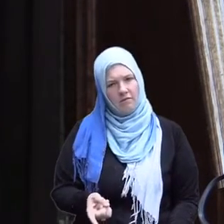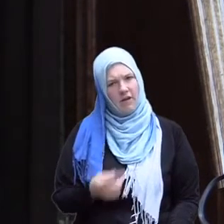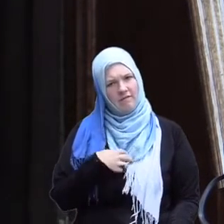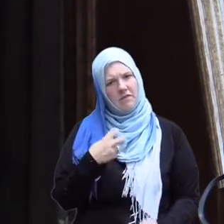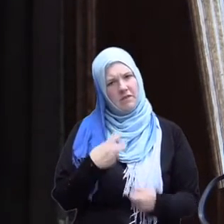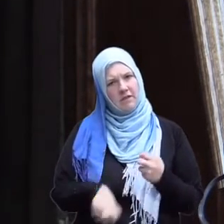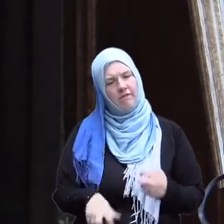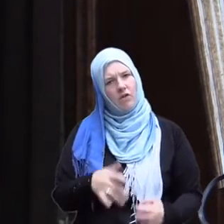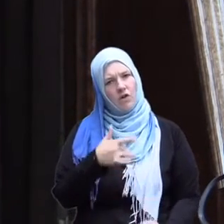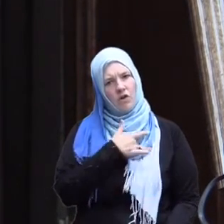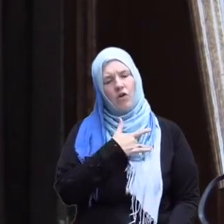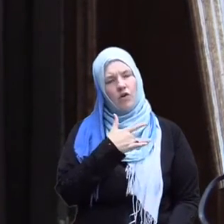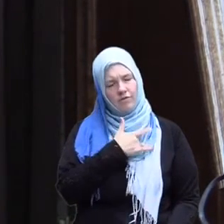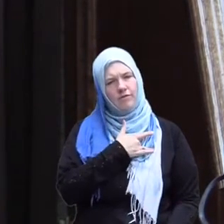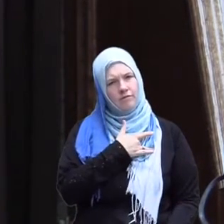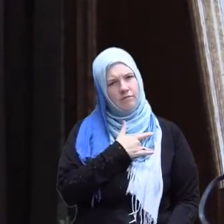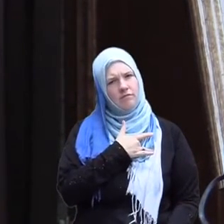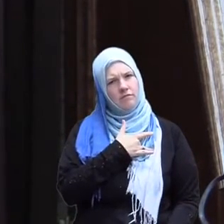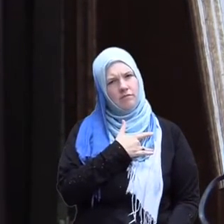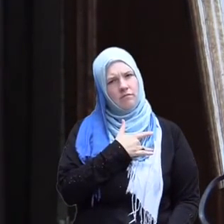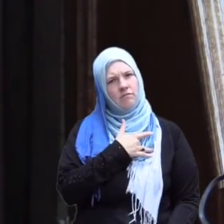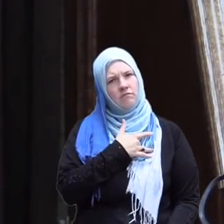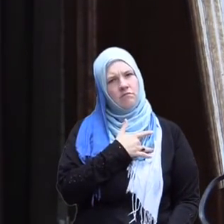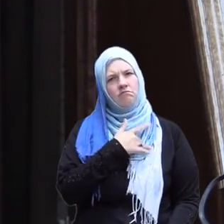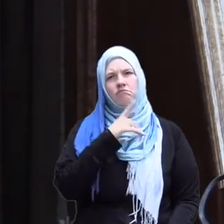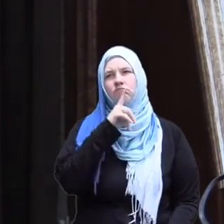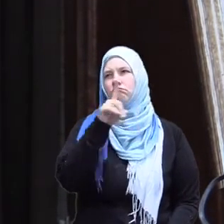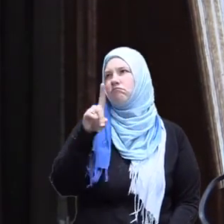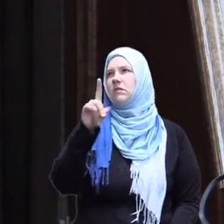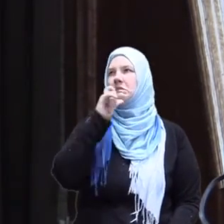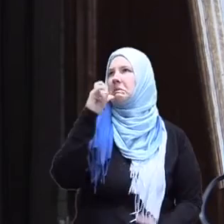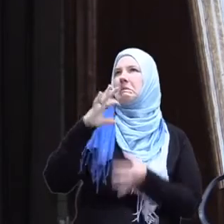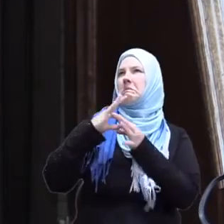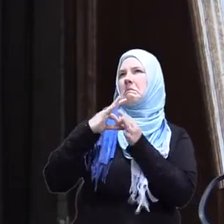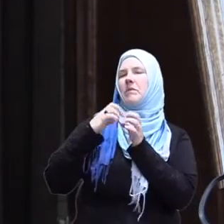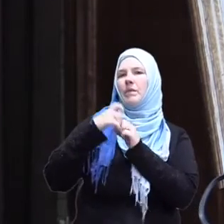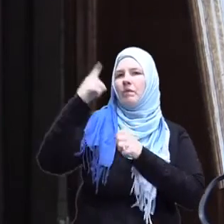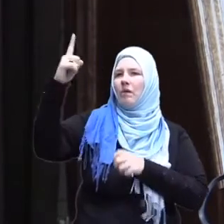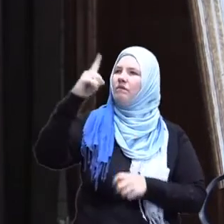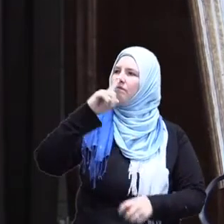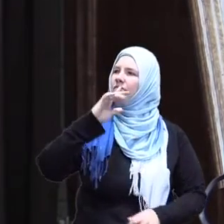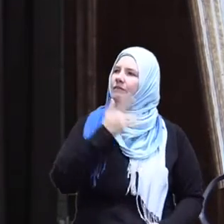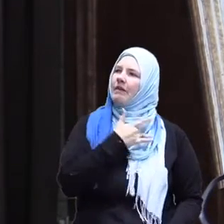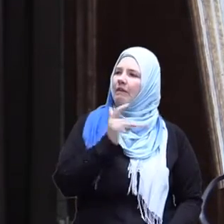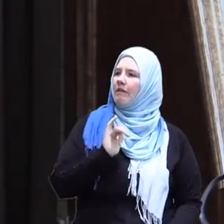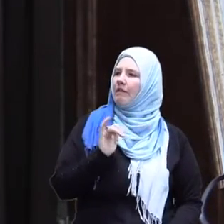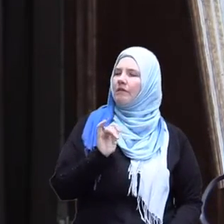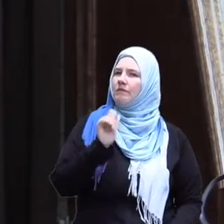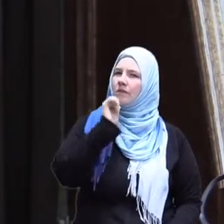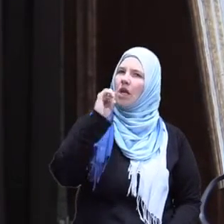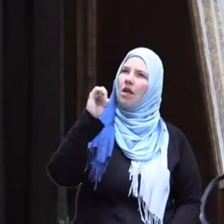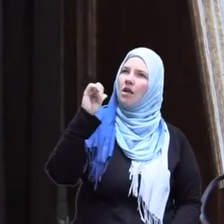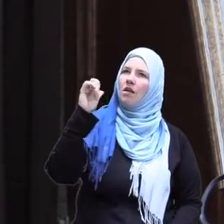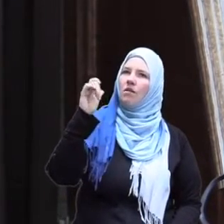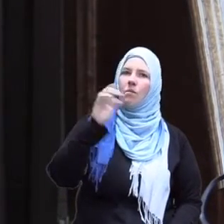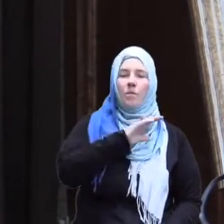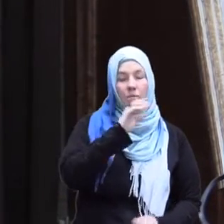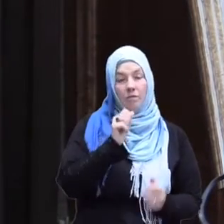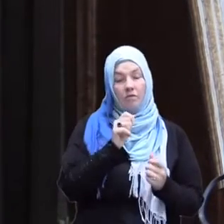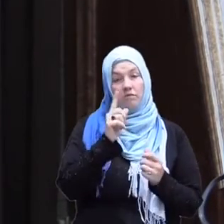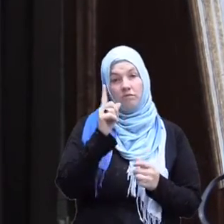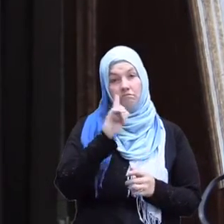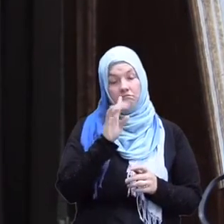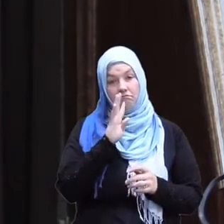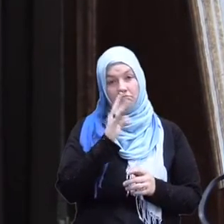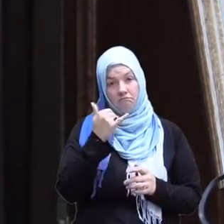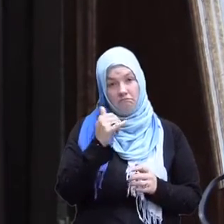hearts. ثم قست قلوبكم من بعد ذلك فهي كالحجارة. With all the wrangling